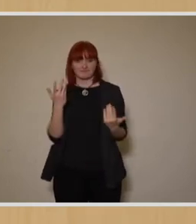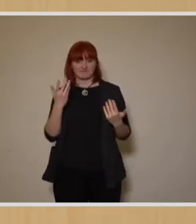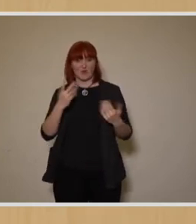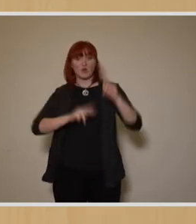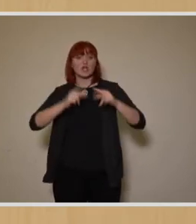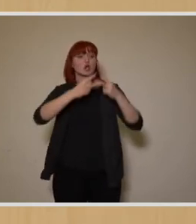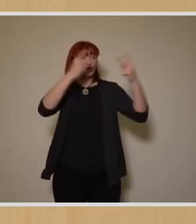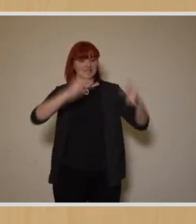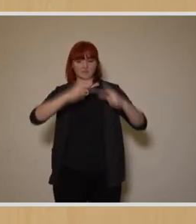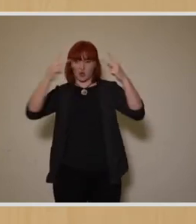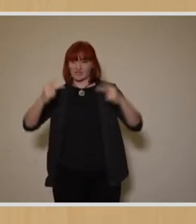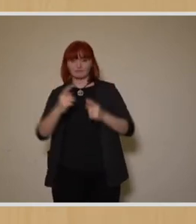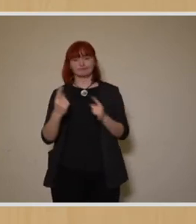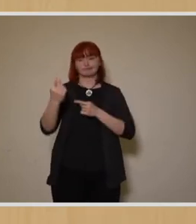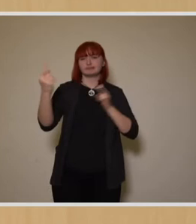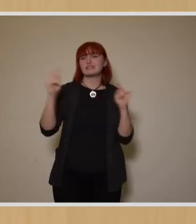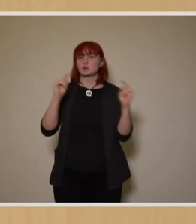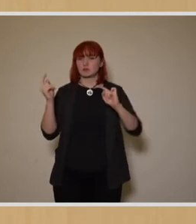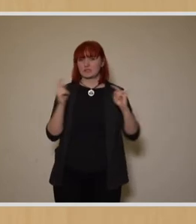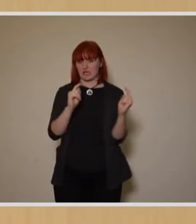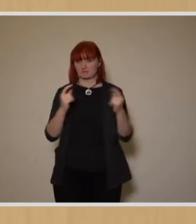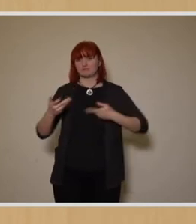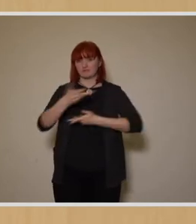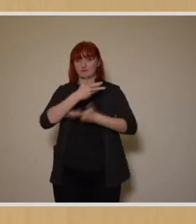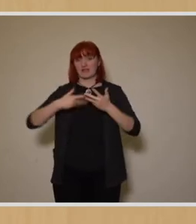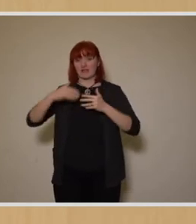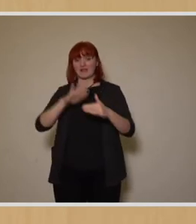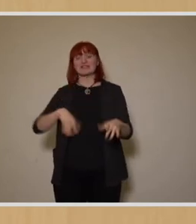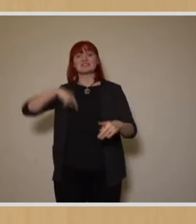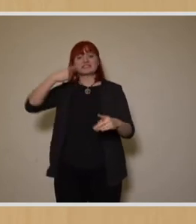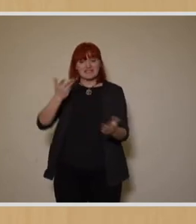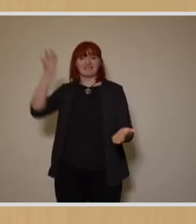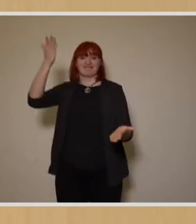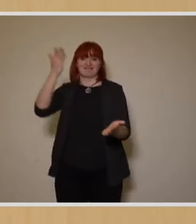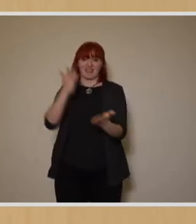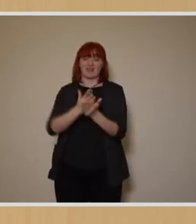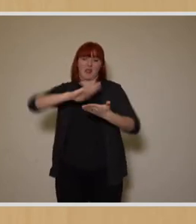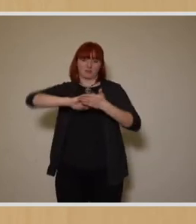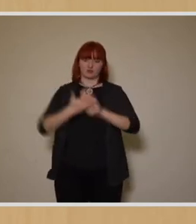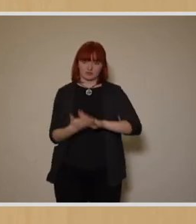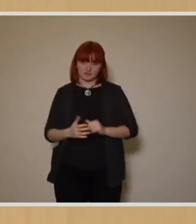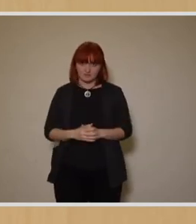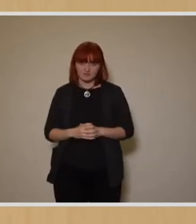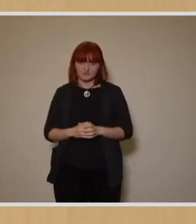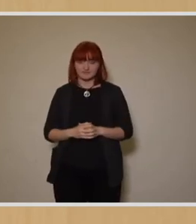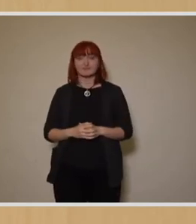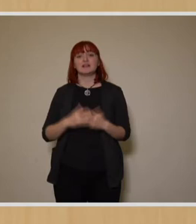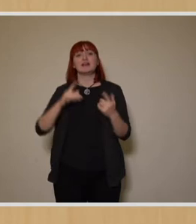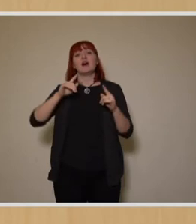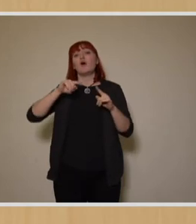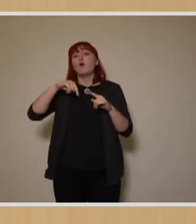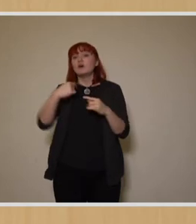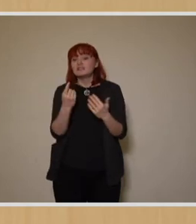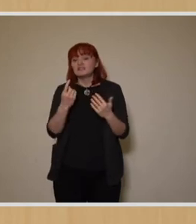Konzepte zum Sachsenbad zu diskutieren, und zwar bevor endgültige Beschlüsse gefasst werden, die gegebenenfalls auch